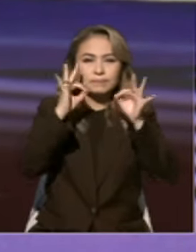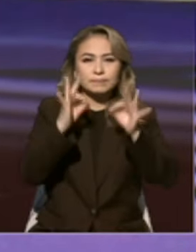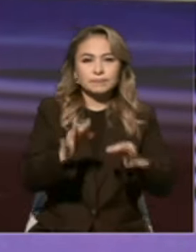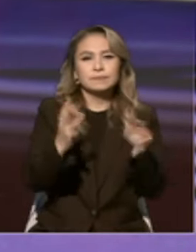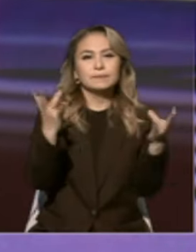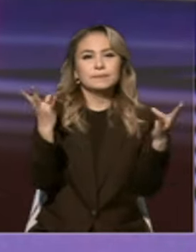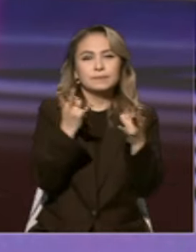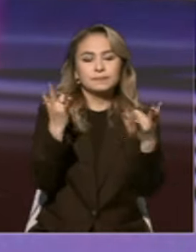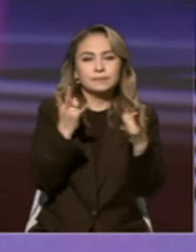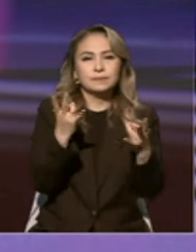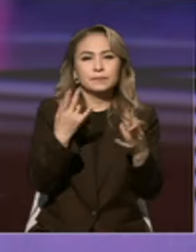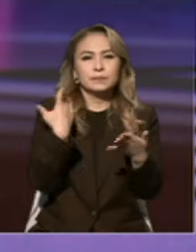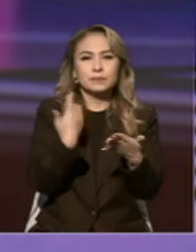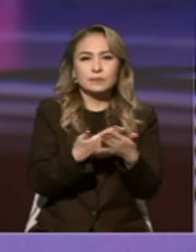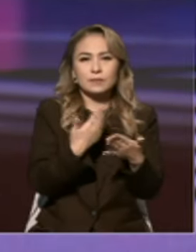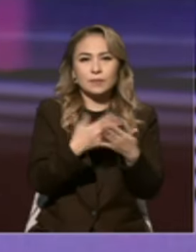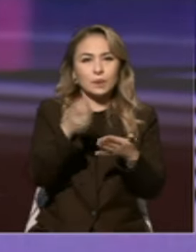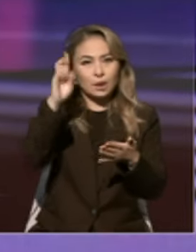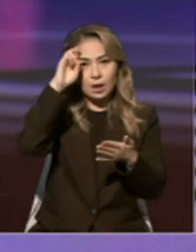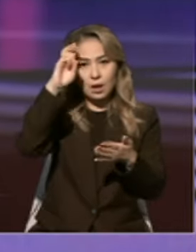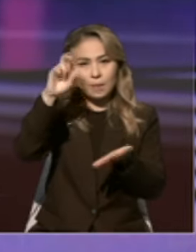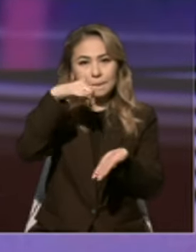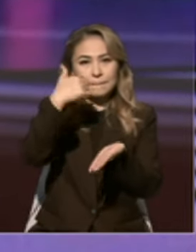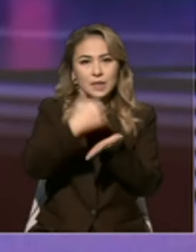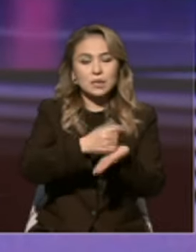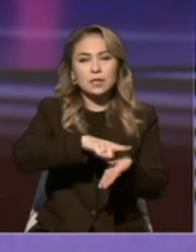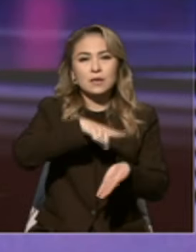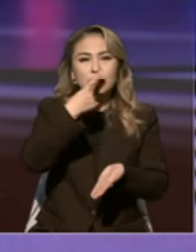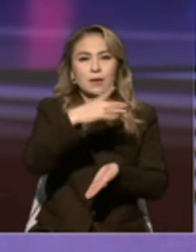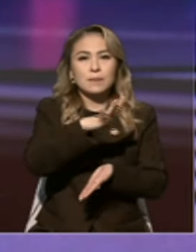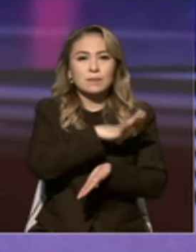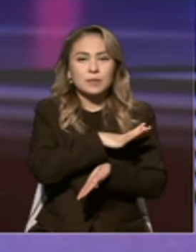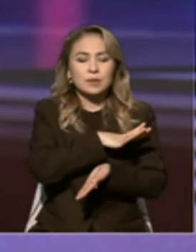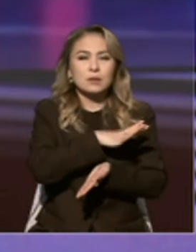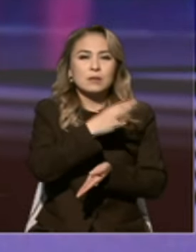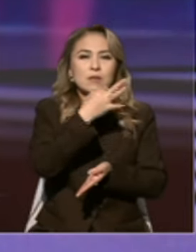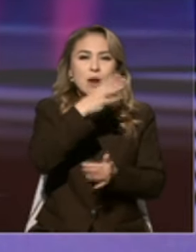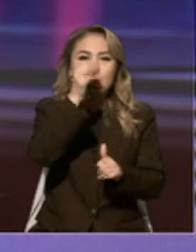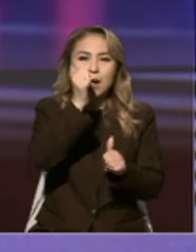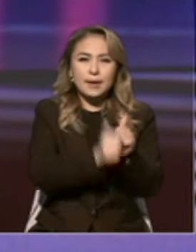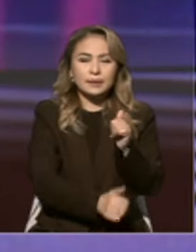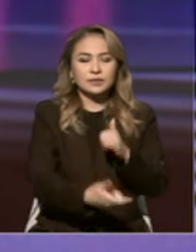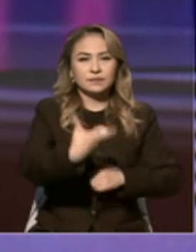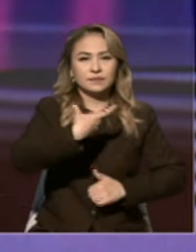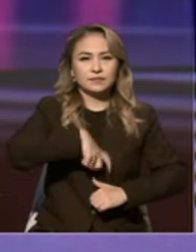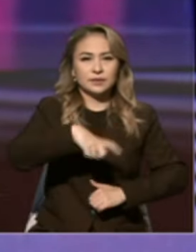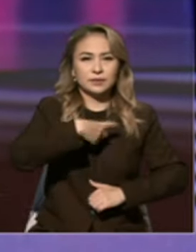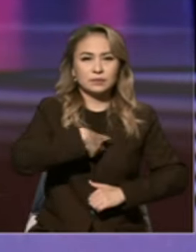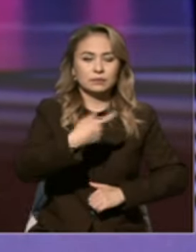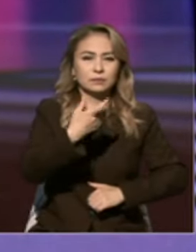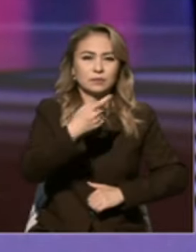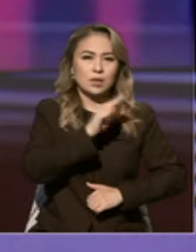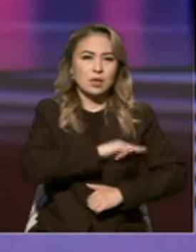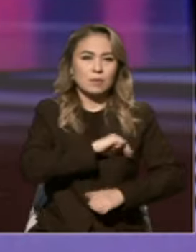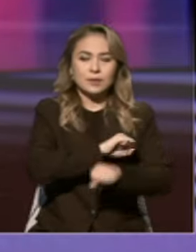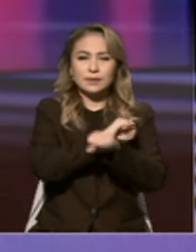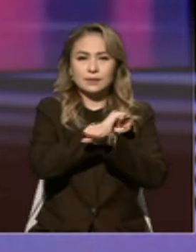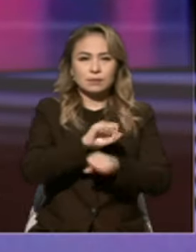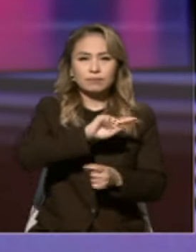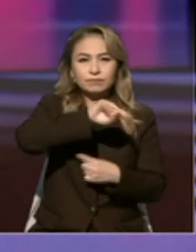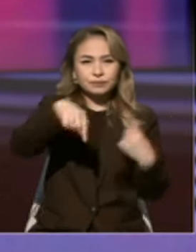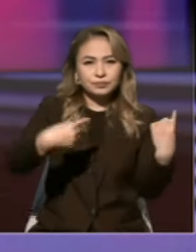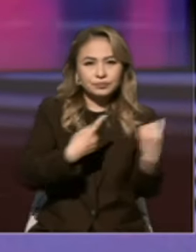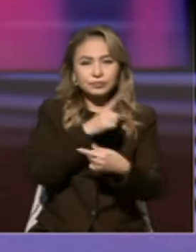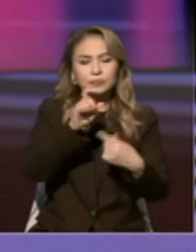керек. Енді мемлекет басшысының өзі айтты ғой, әр қайсы өз бетінше жаңағы жеке жұмыс істемей,